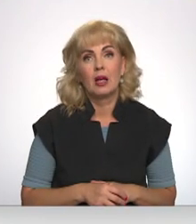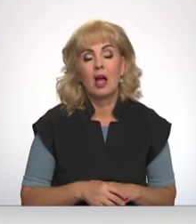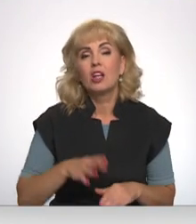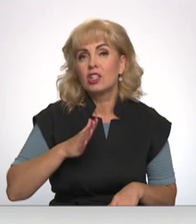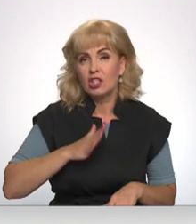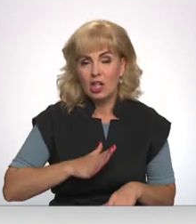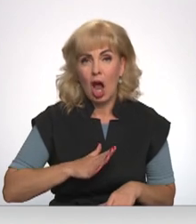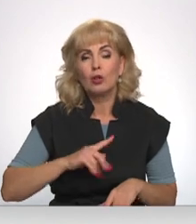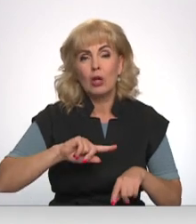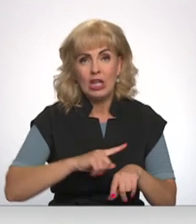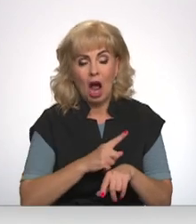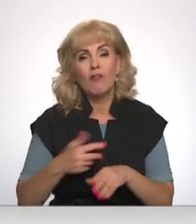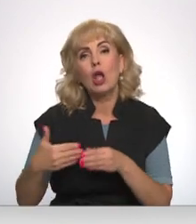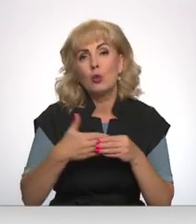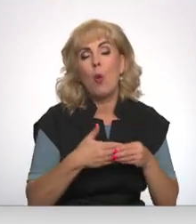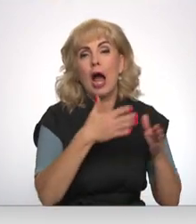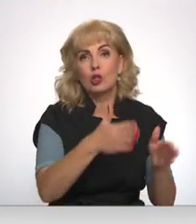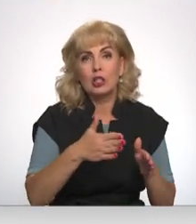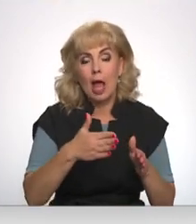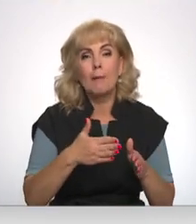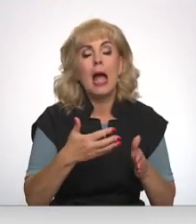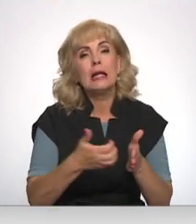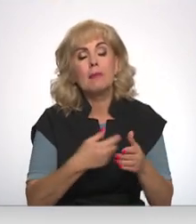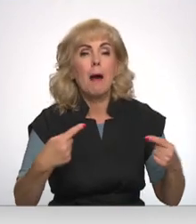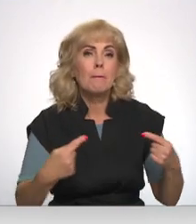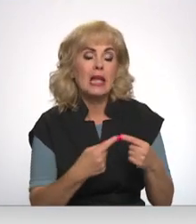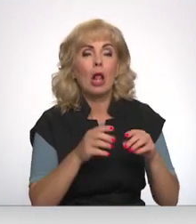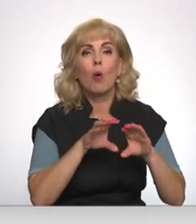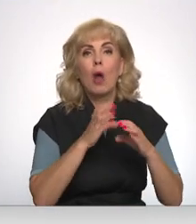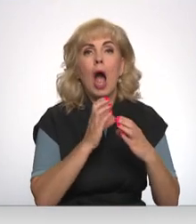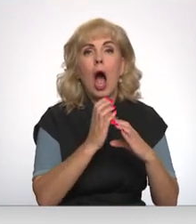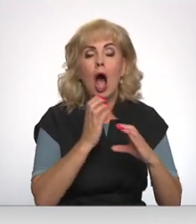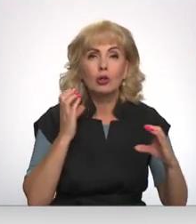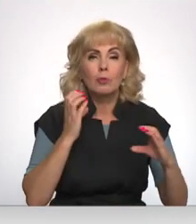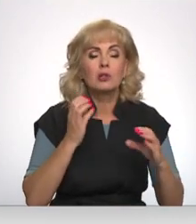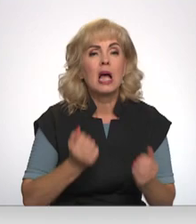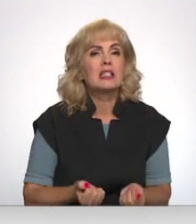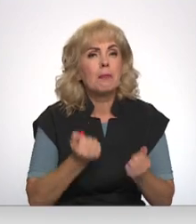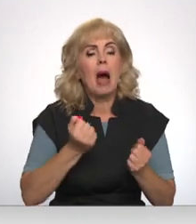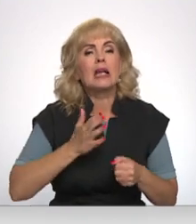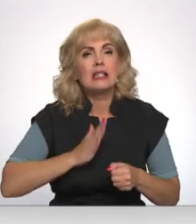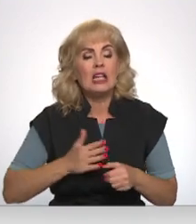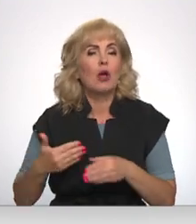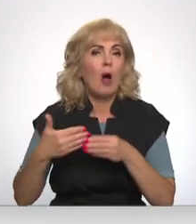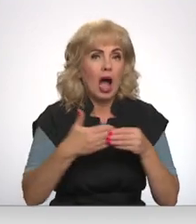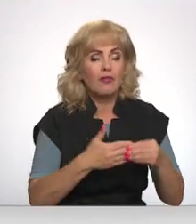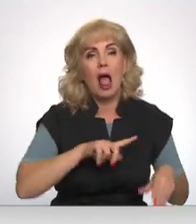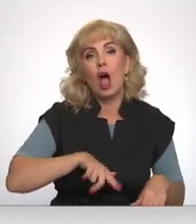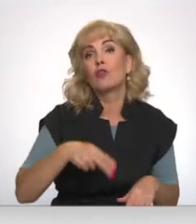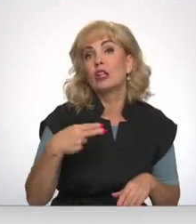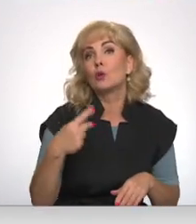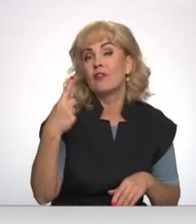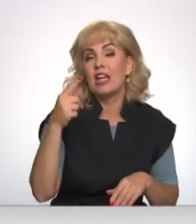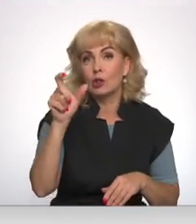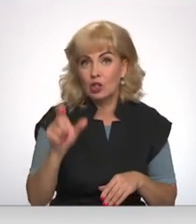Cietušie šodien nogādāti slimnīcā, izmantojot pielāgotu autobusu smagi cietušu pacientu pārvadāšanai. Uz Latviju atvests 21